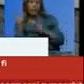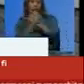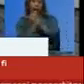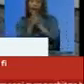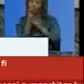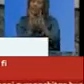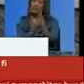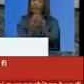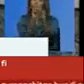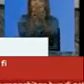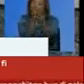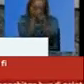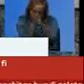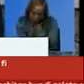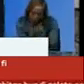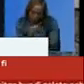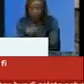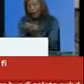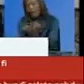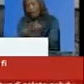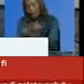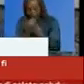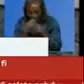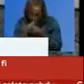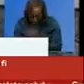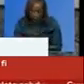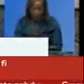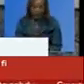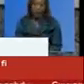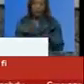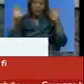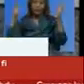ህዝብ በተለየ አክብሮትና ፍቅር አመሰግናለሁ